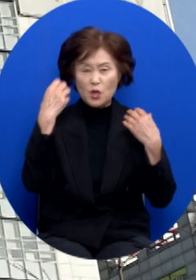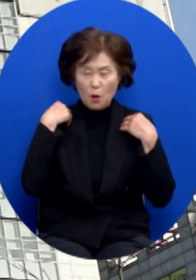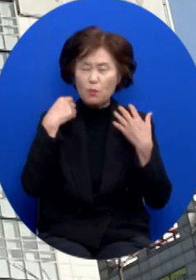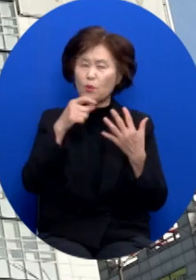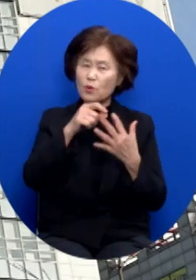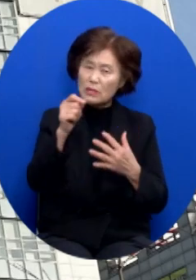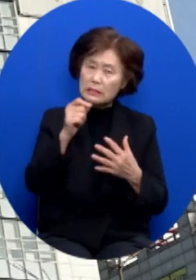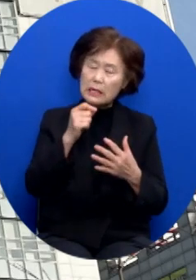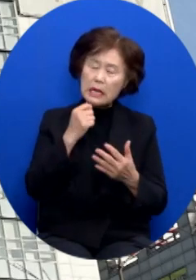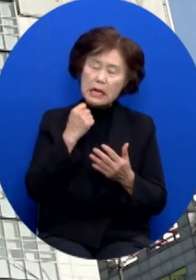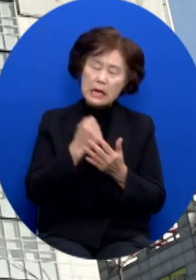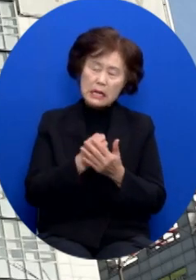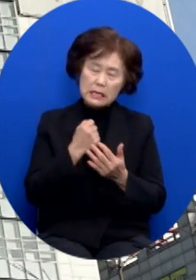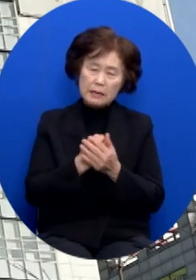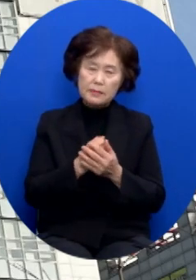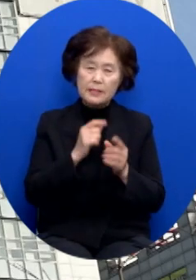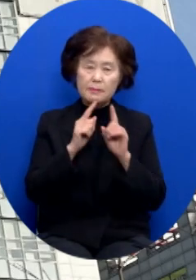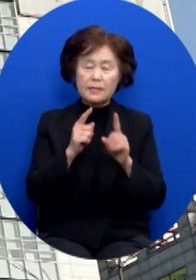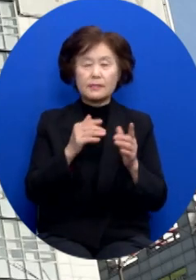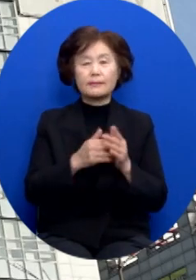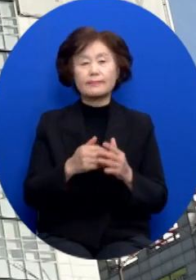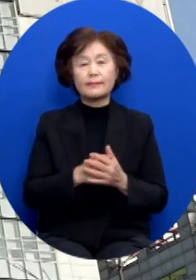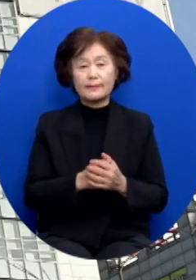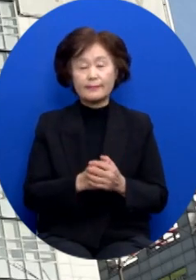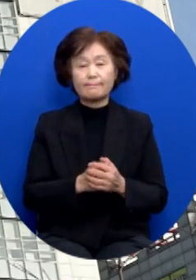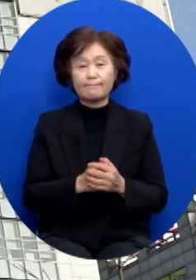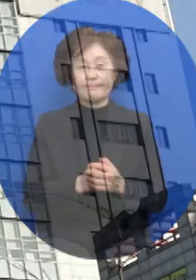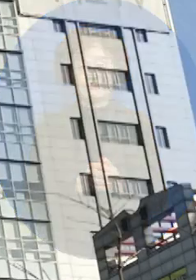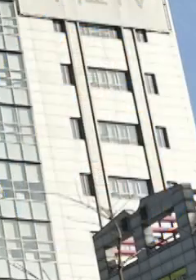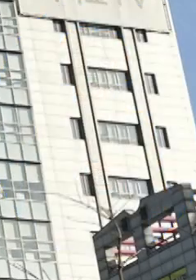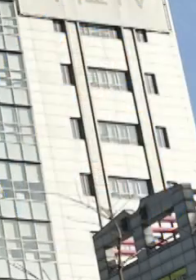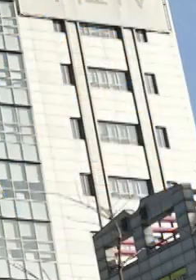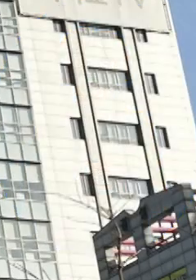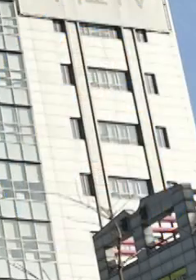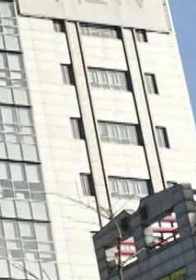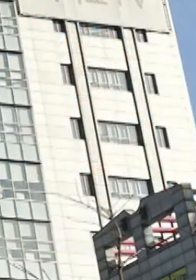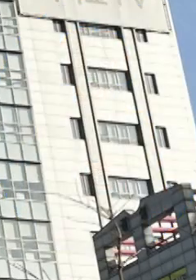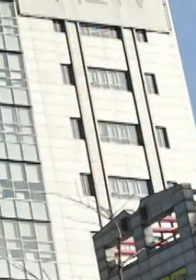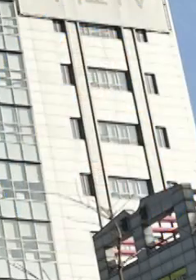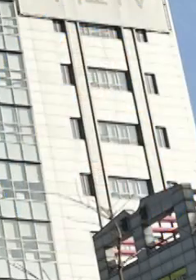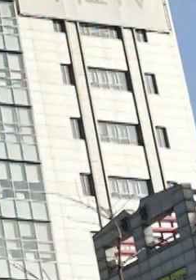참담함을 금할 수 없다고 밝혔습니다. 지금까지 오늘의 주요 단신이었습니다.